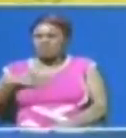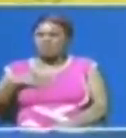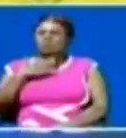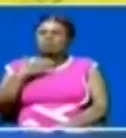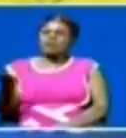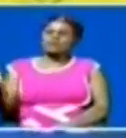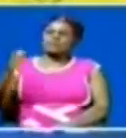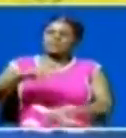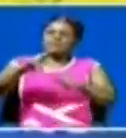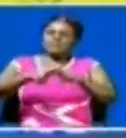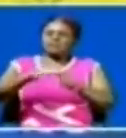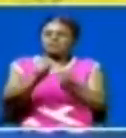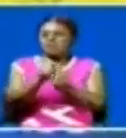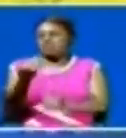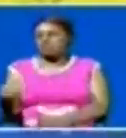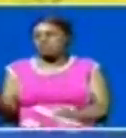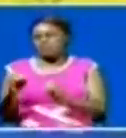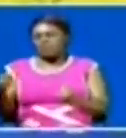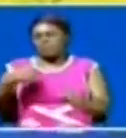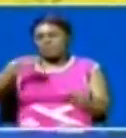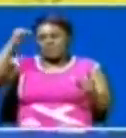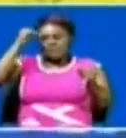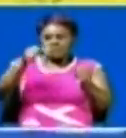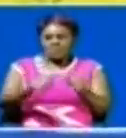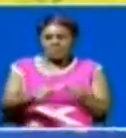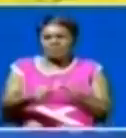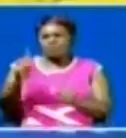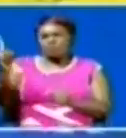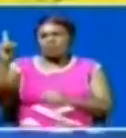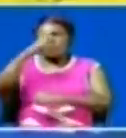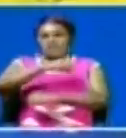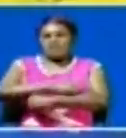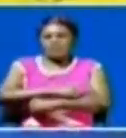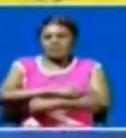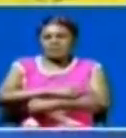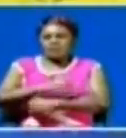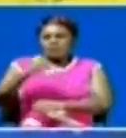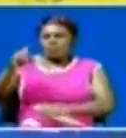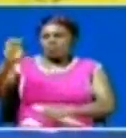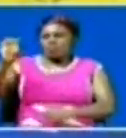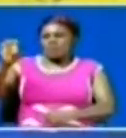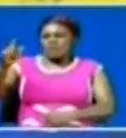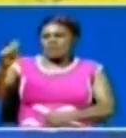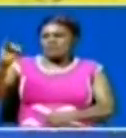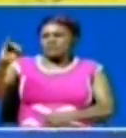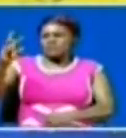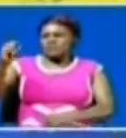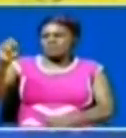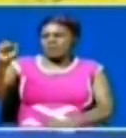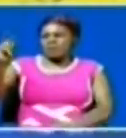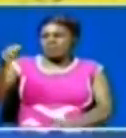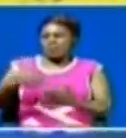tena kwenda kukana watoto. Nakumbuka siku ingine Oleti mama kabla